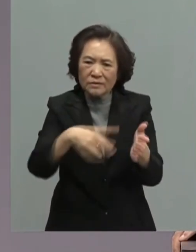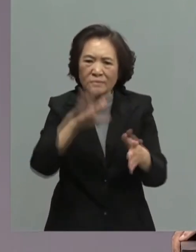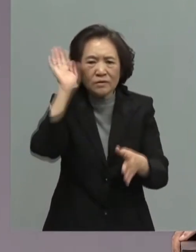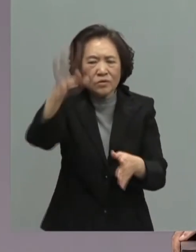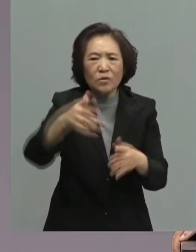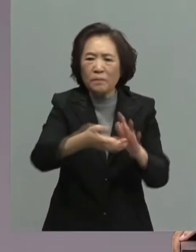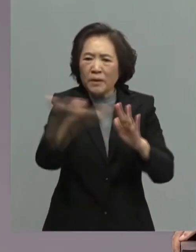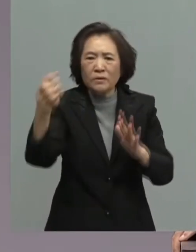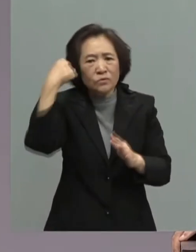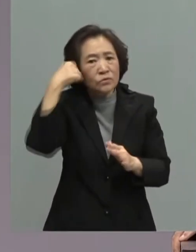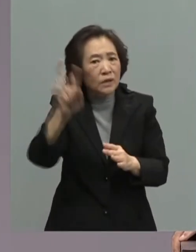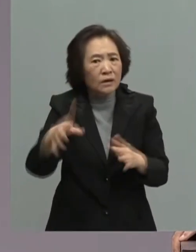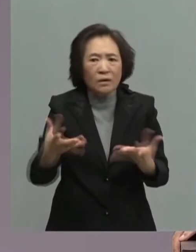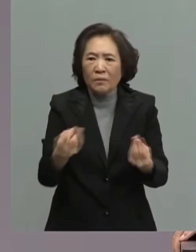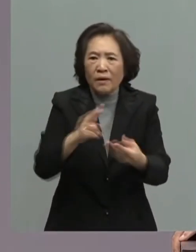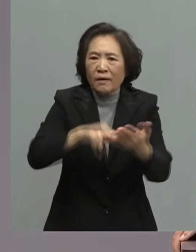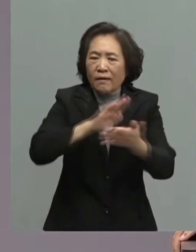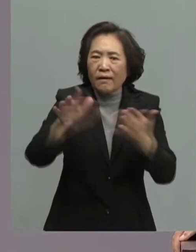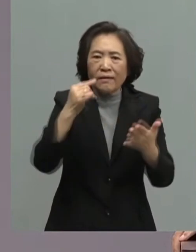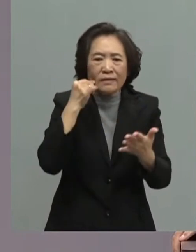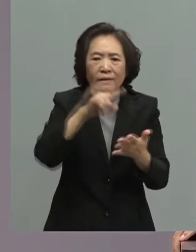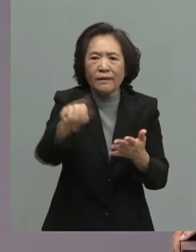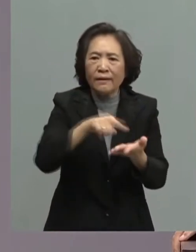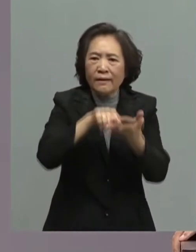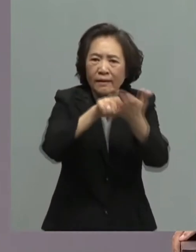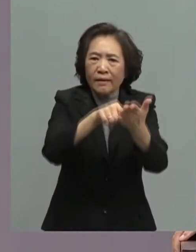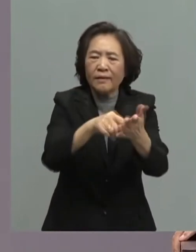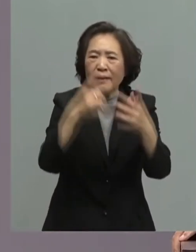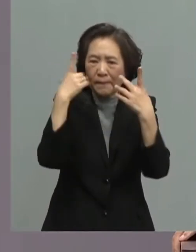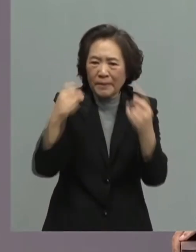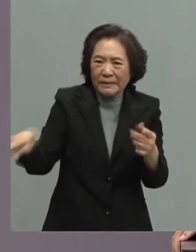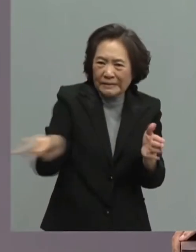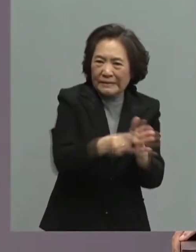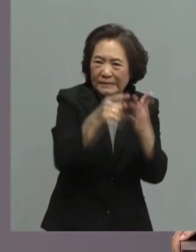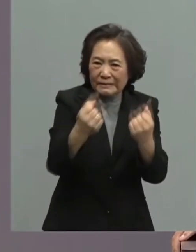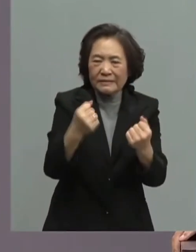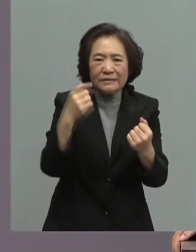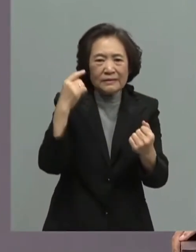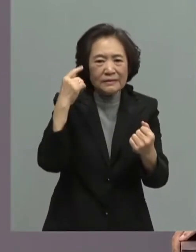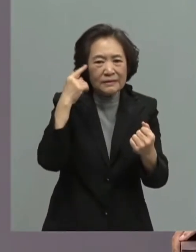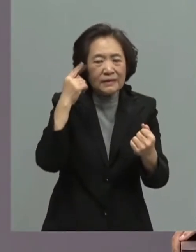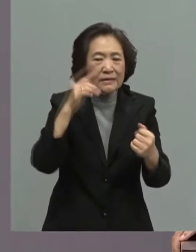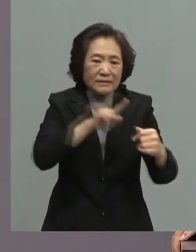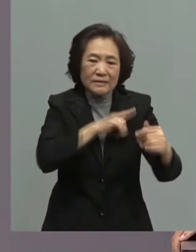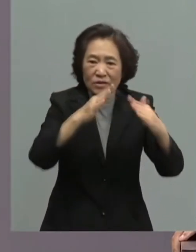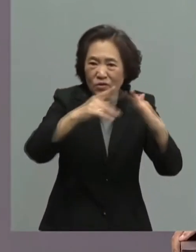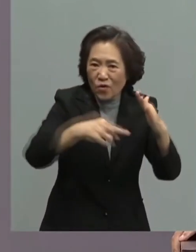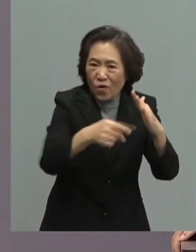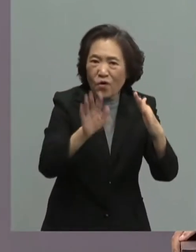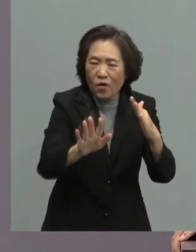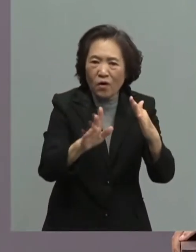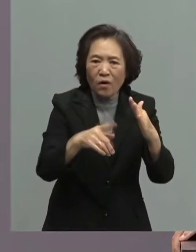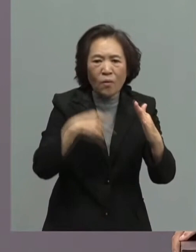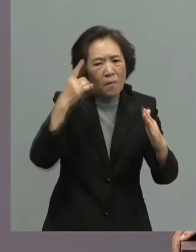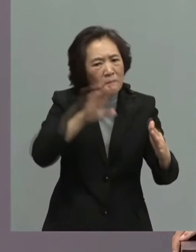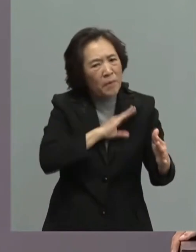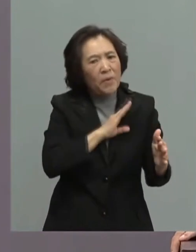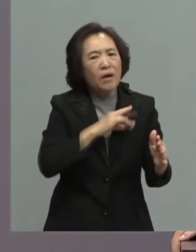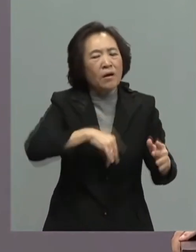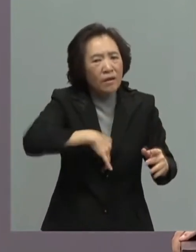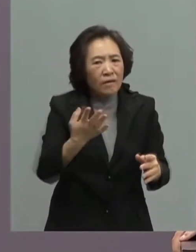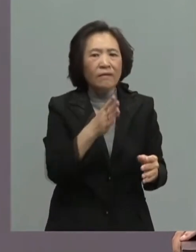的居住权，无法可申请年久失修，自行修建是很自然的事